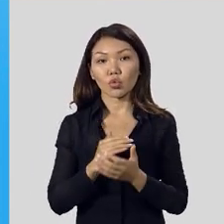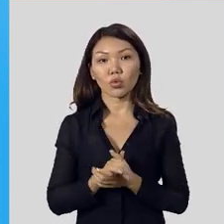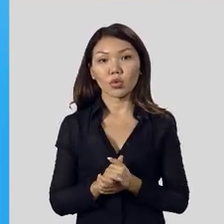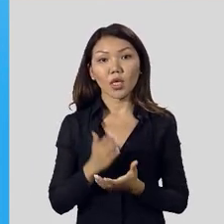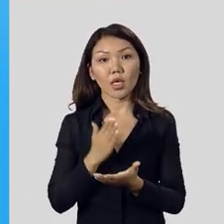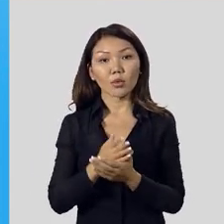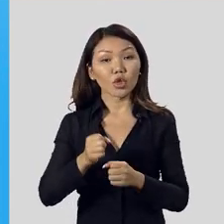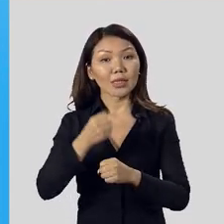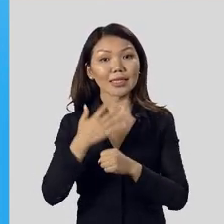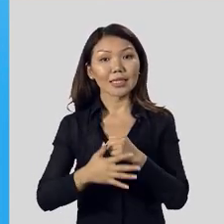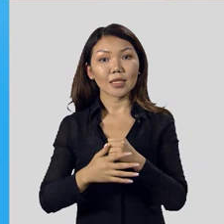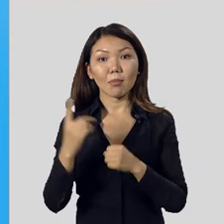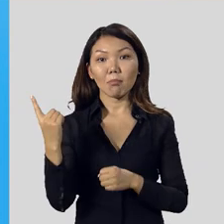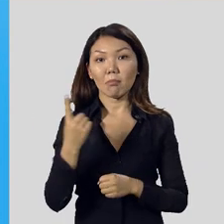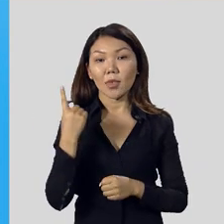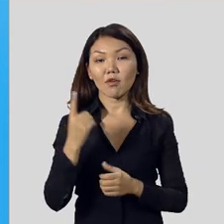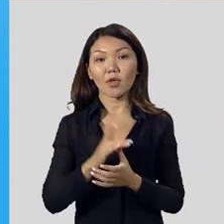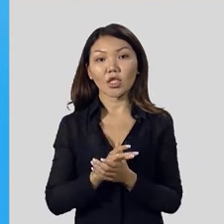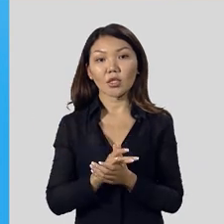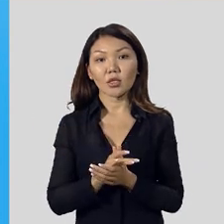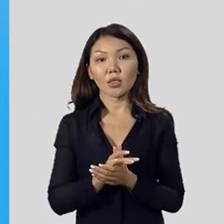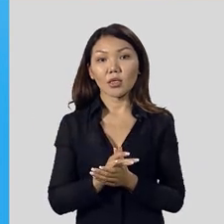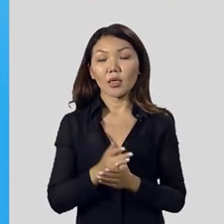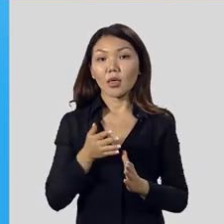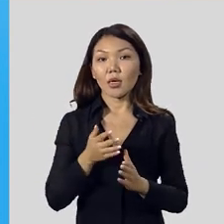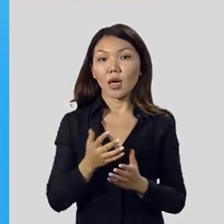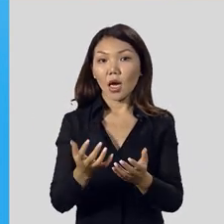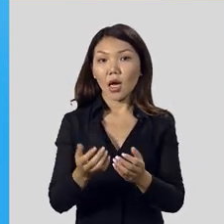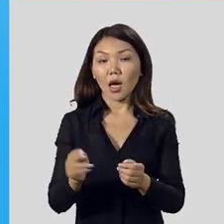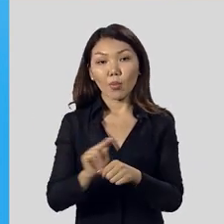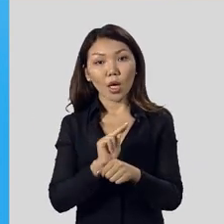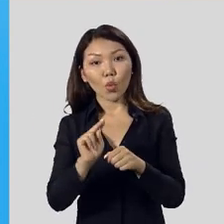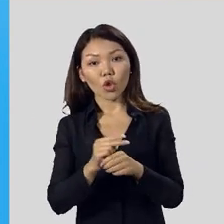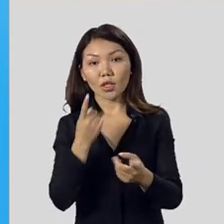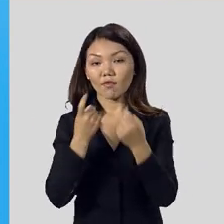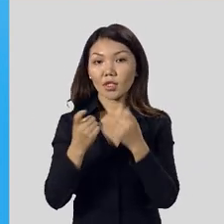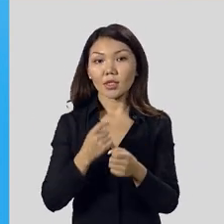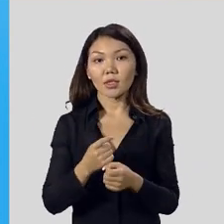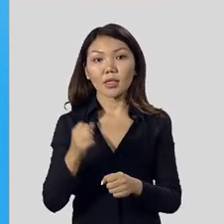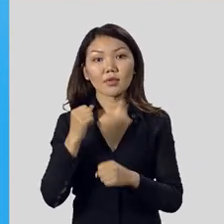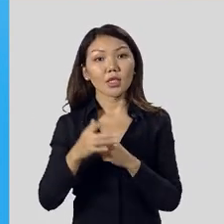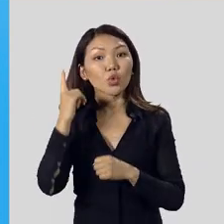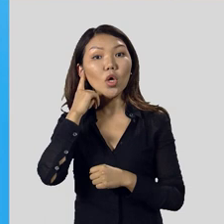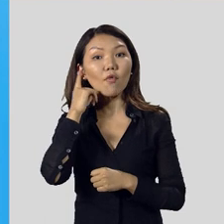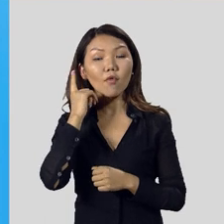центры первичной обработки зрительной информации, центры слухового анализатора.